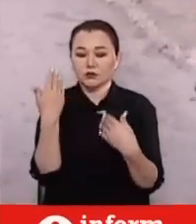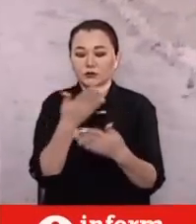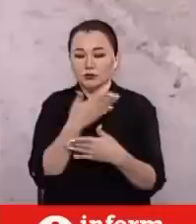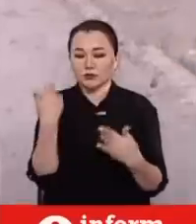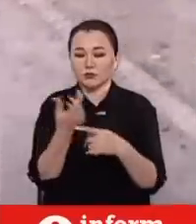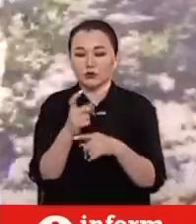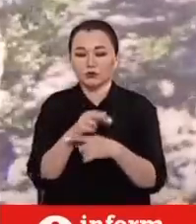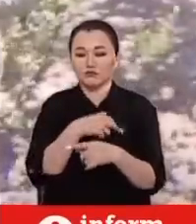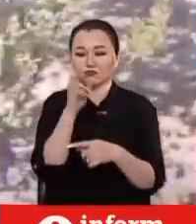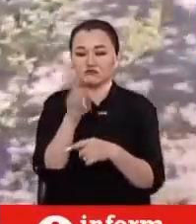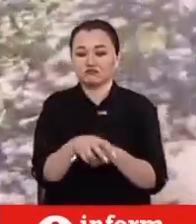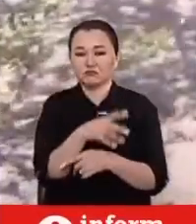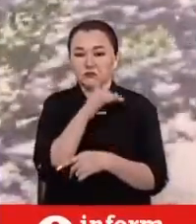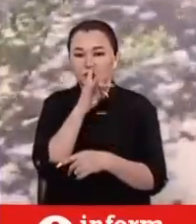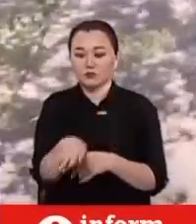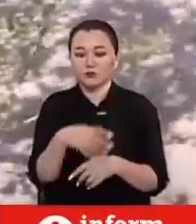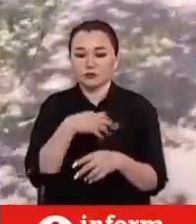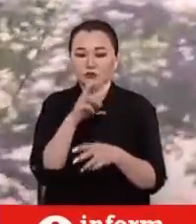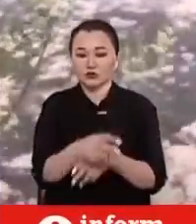кейіннен кірмейді.